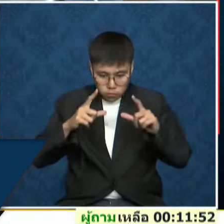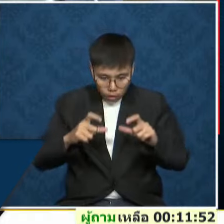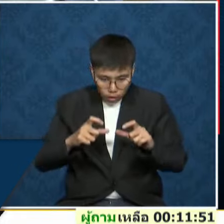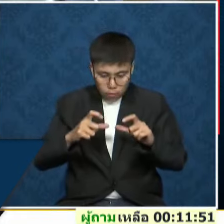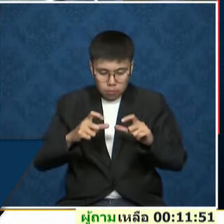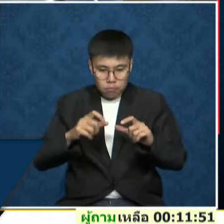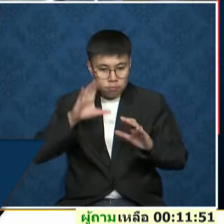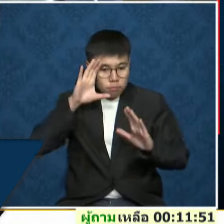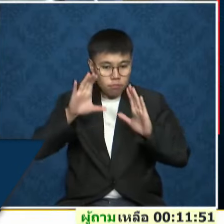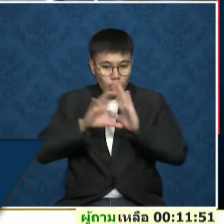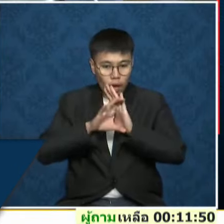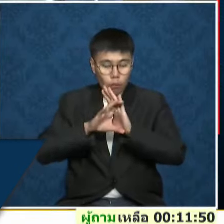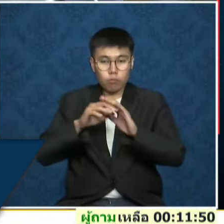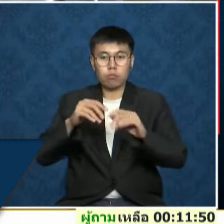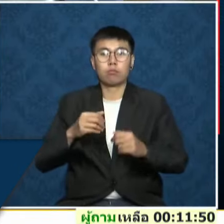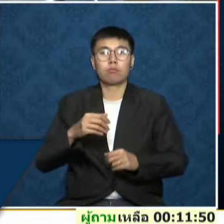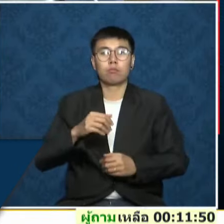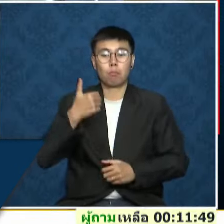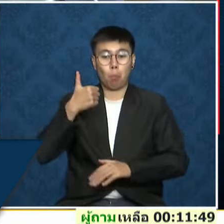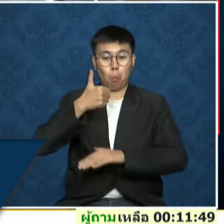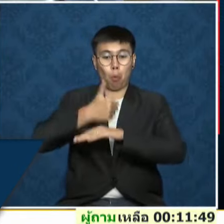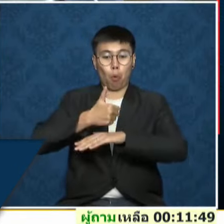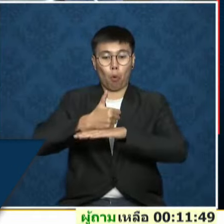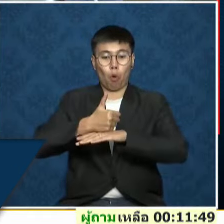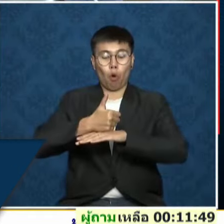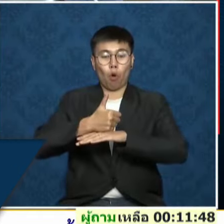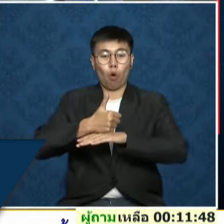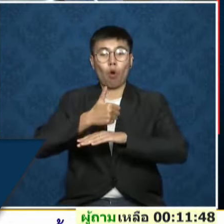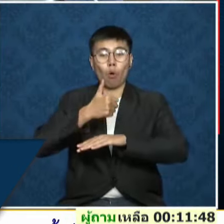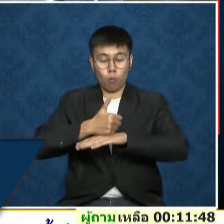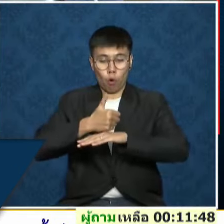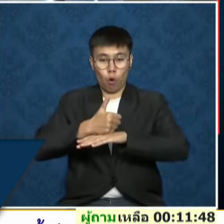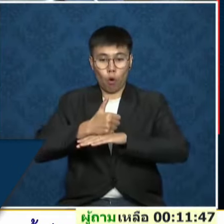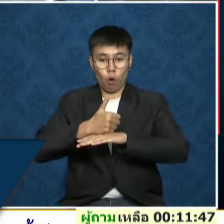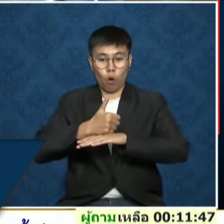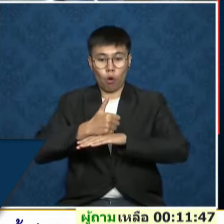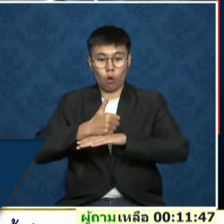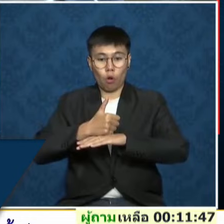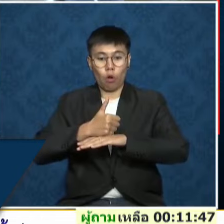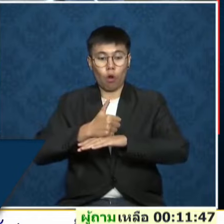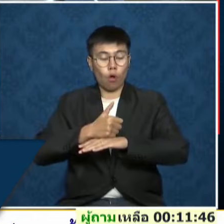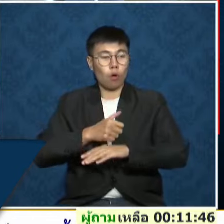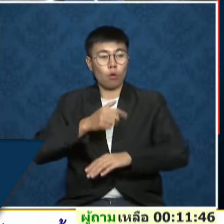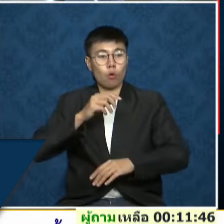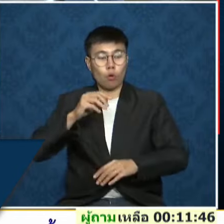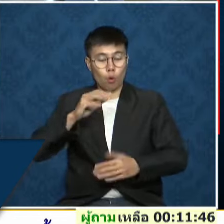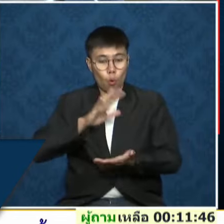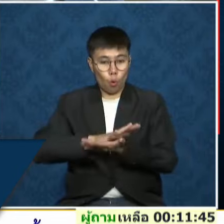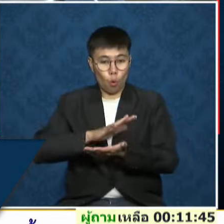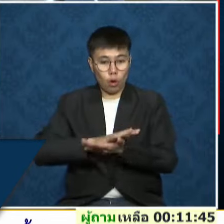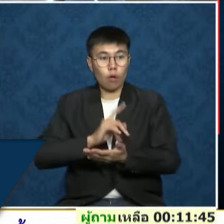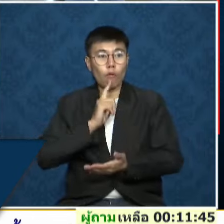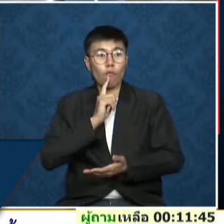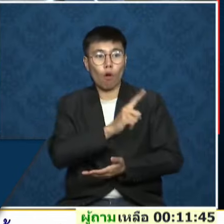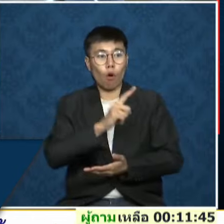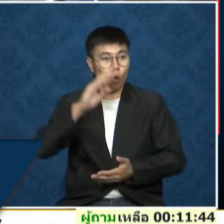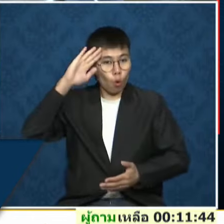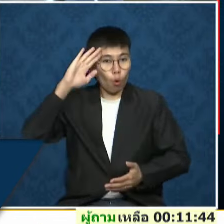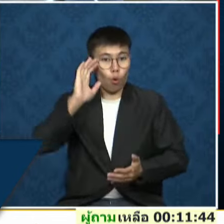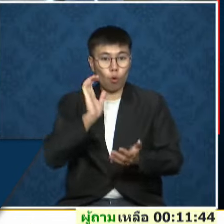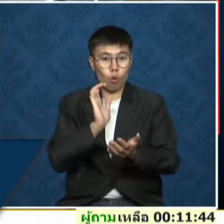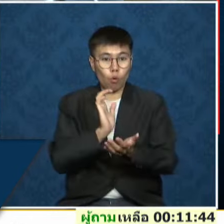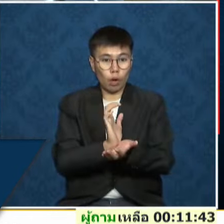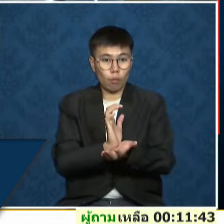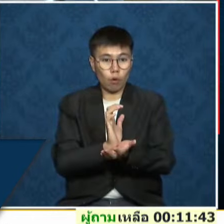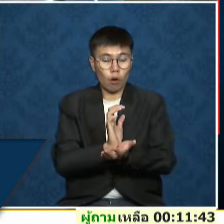รากฏว่าผอ.โรงเรียนนี้แจ้งความจับลูกศิษย์ตัวเองค่ะคนเป็นครูคงสล